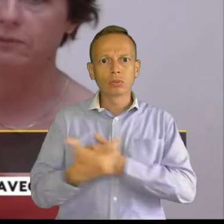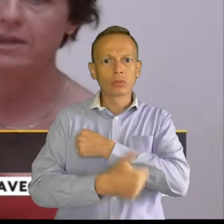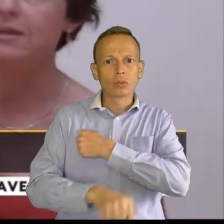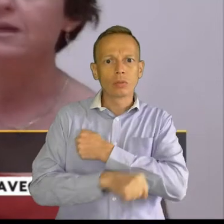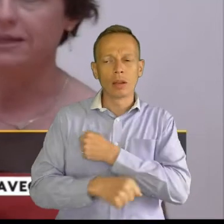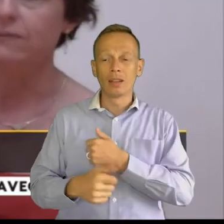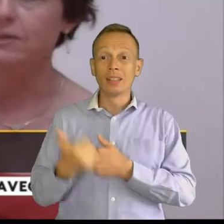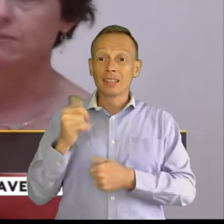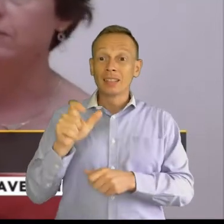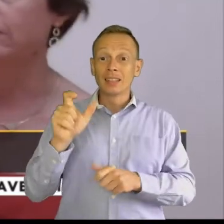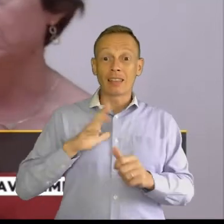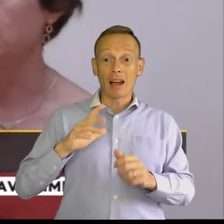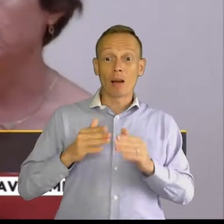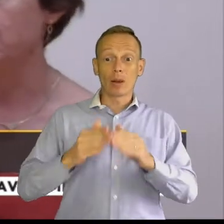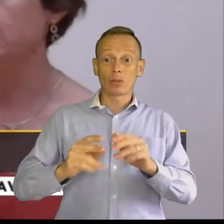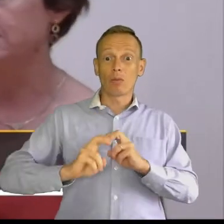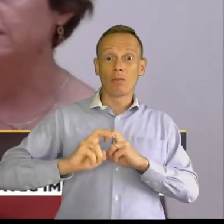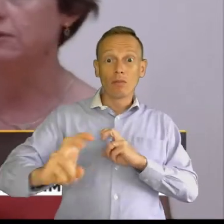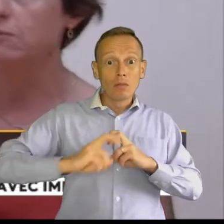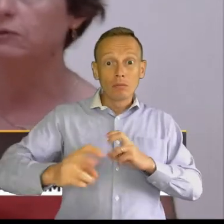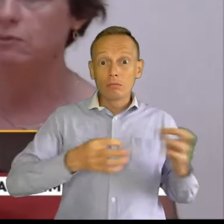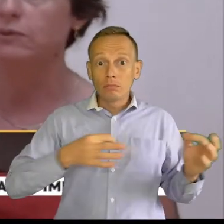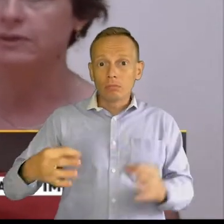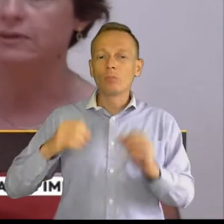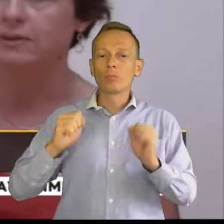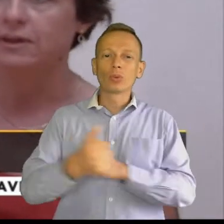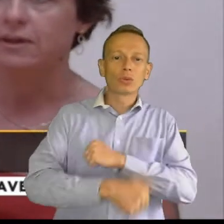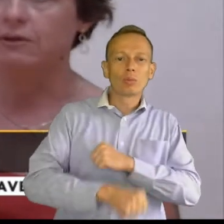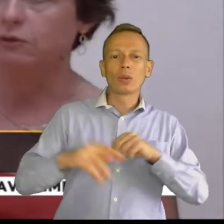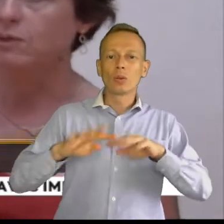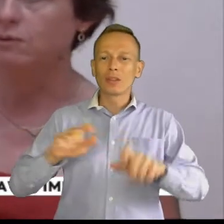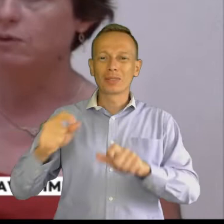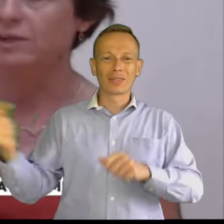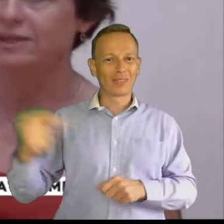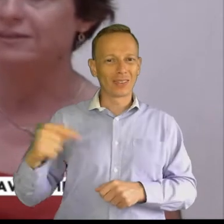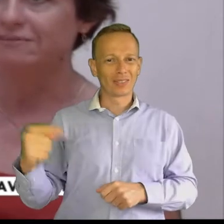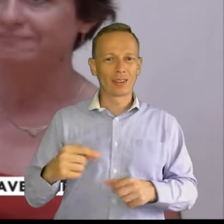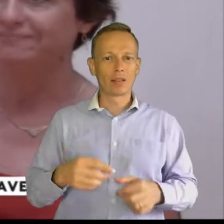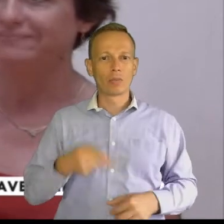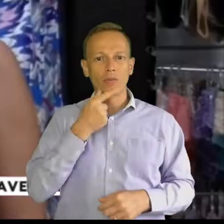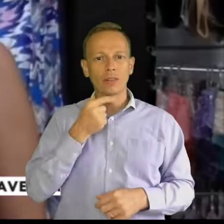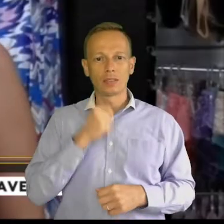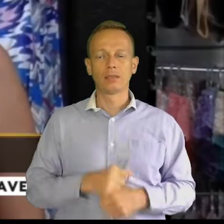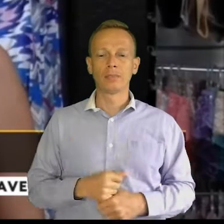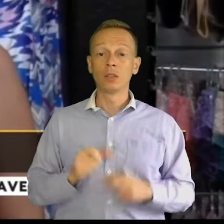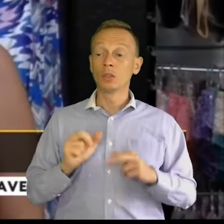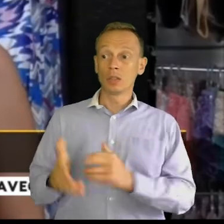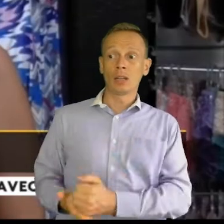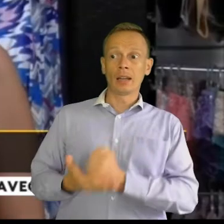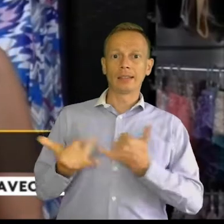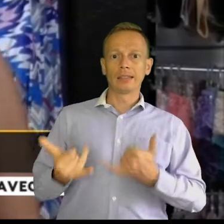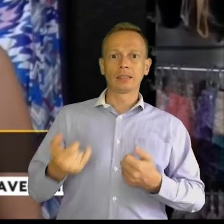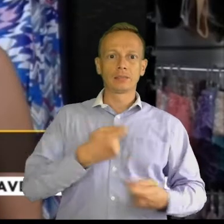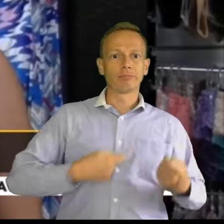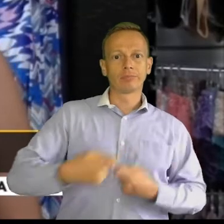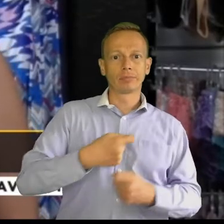plusieurs semaines et effectivement, ça me ramènerait certainement du monde en semaine ou en week-end. Je pense que ça va beaucoup nous